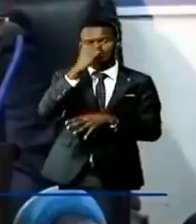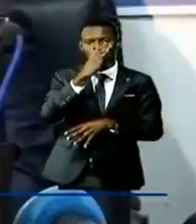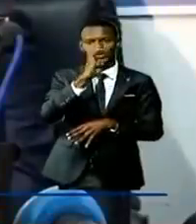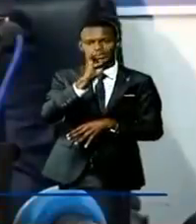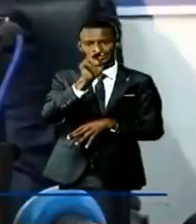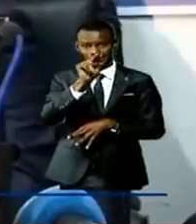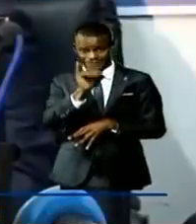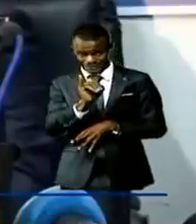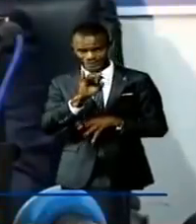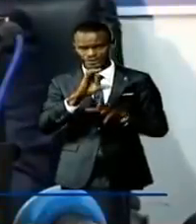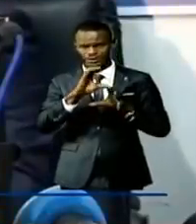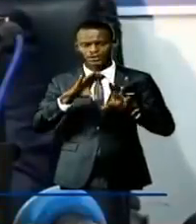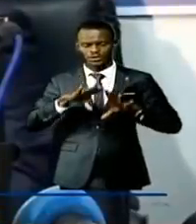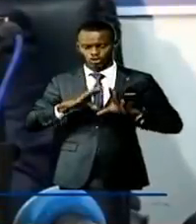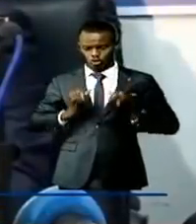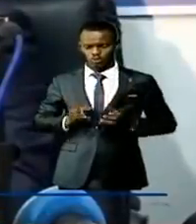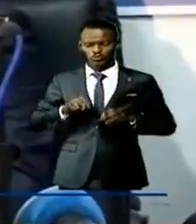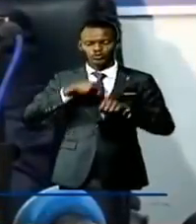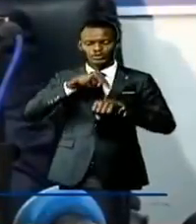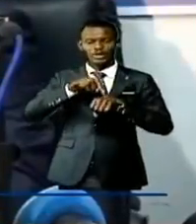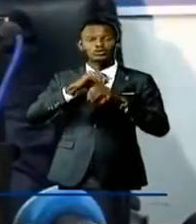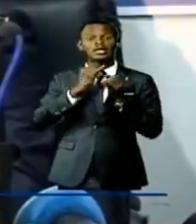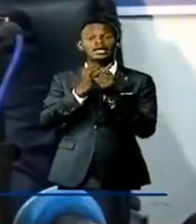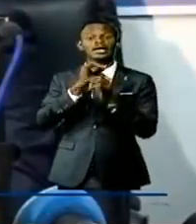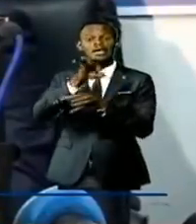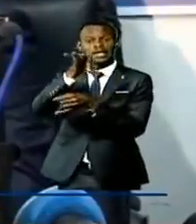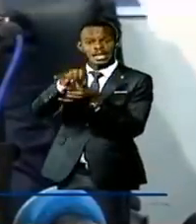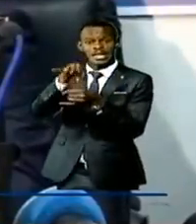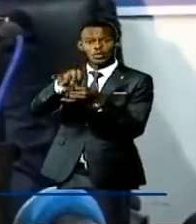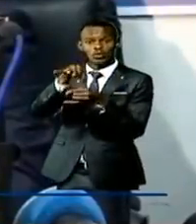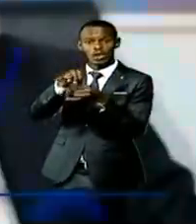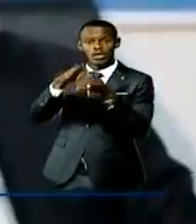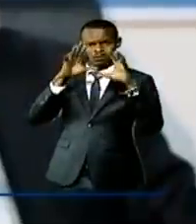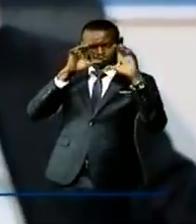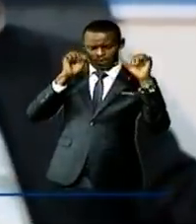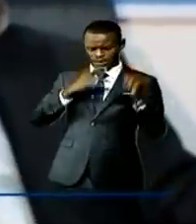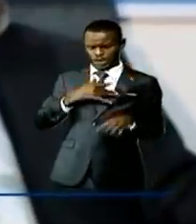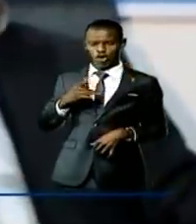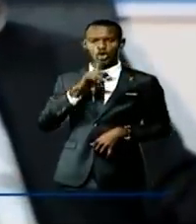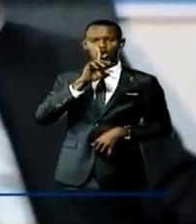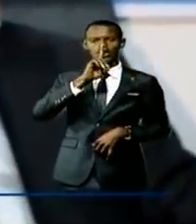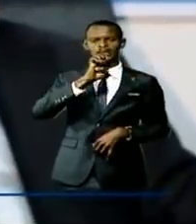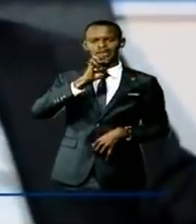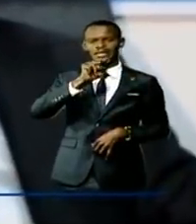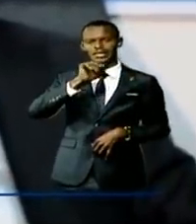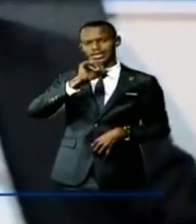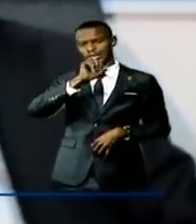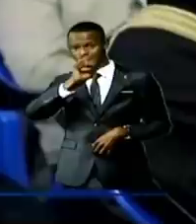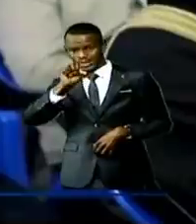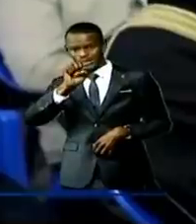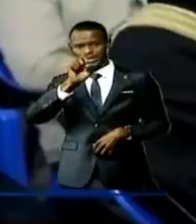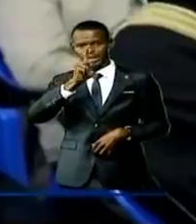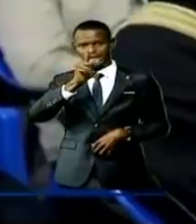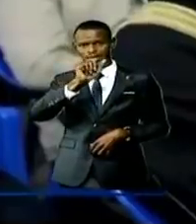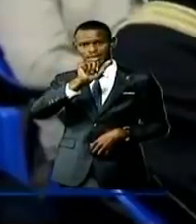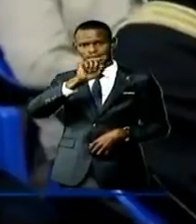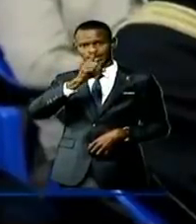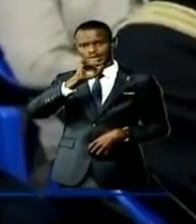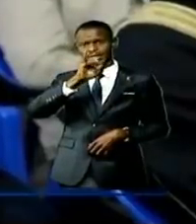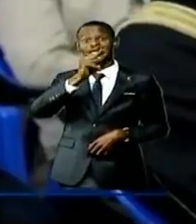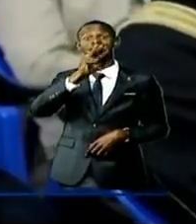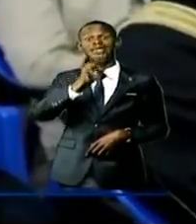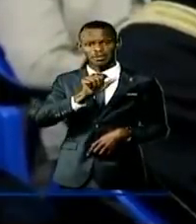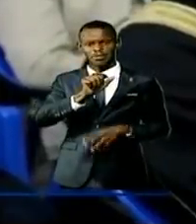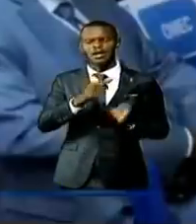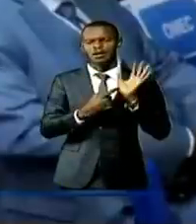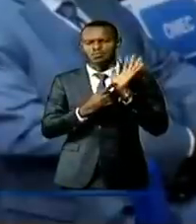centrale électorale, Denis Kadima Kazadi, a dévoilé la feuille de route de la Commission électorale nationale indépendante pour